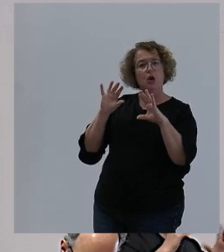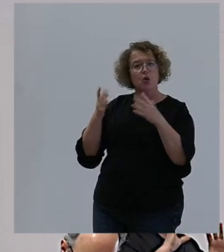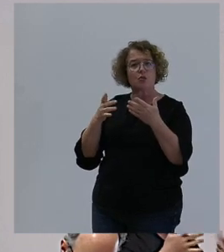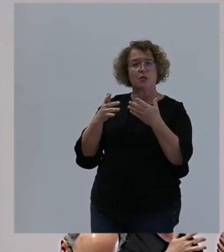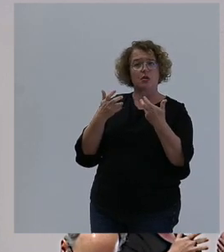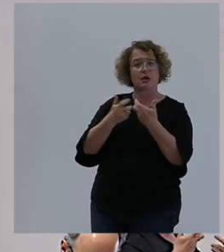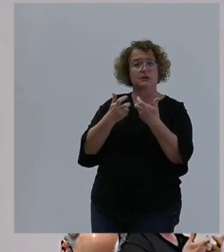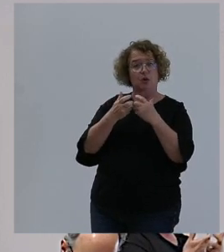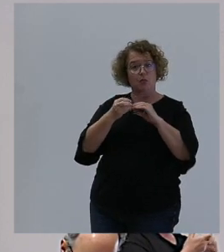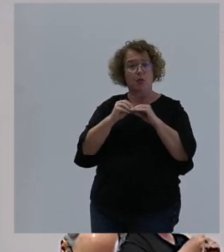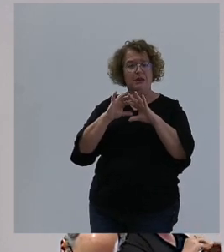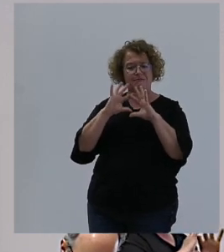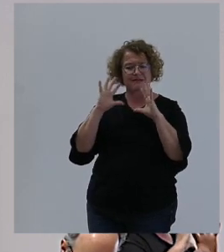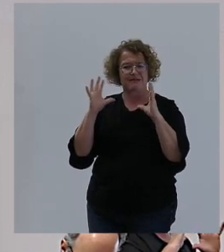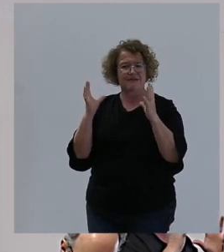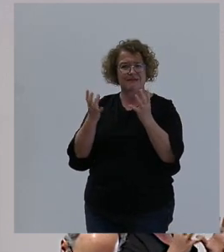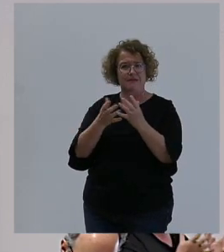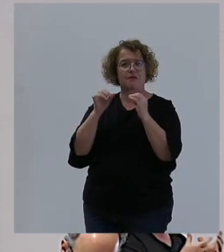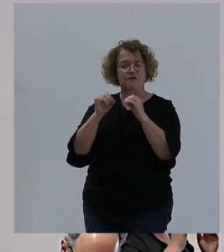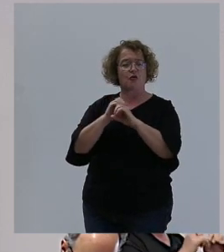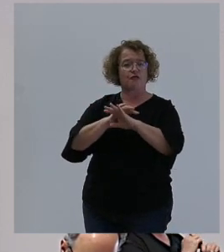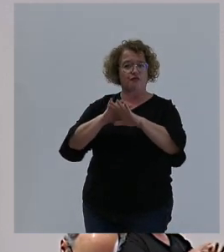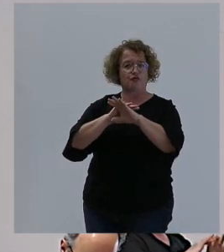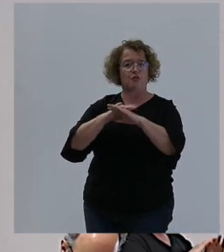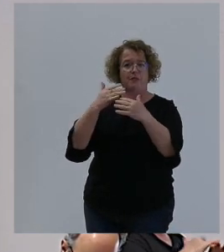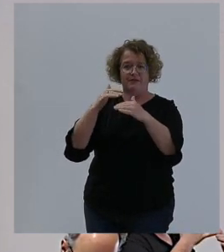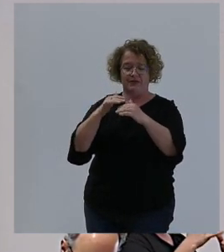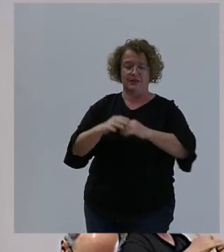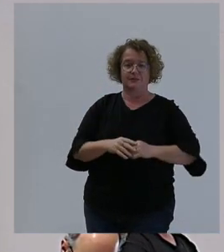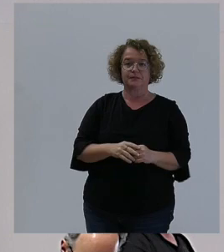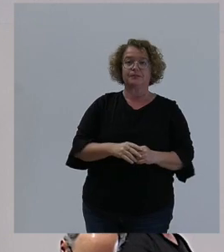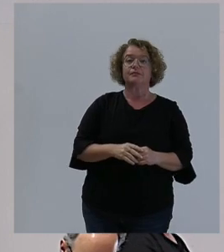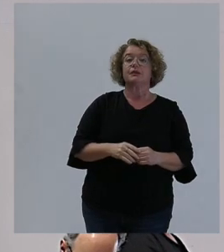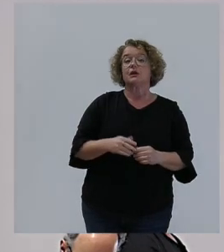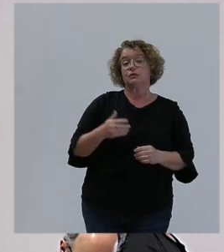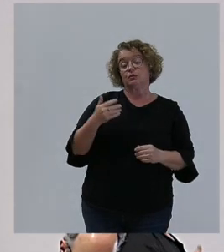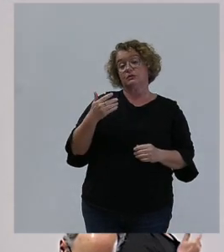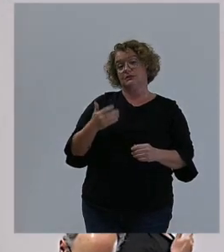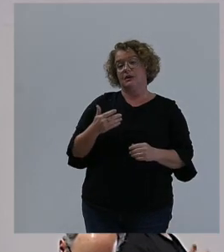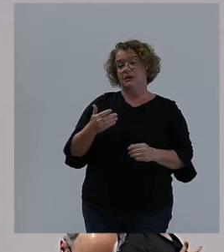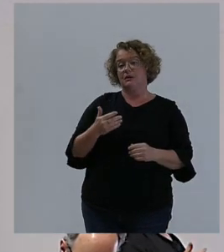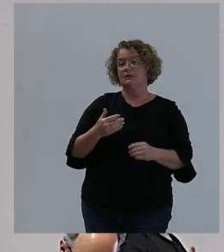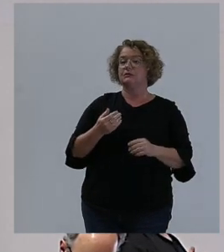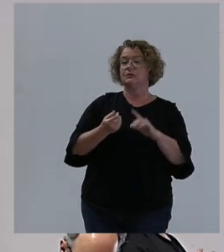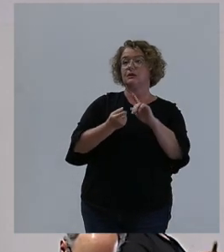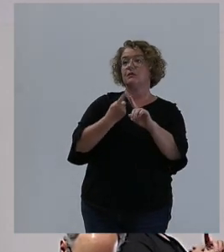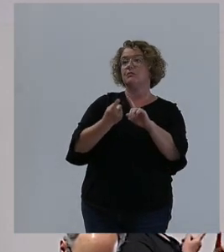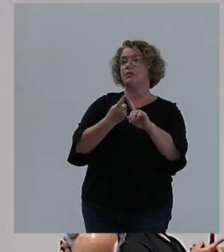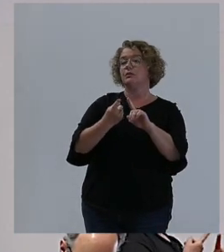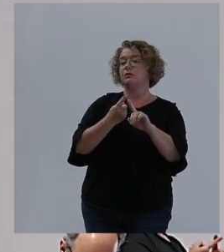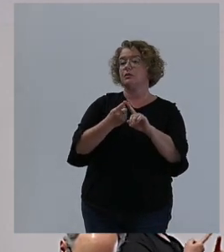problèmes d'évaluation qu'ils posent. Et par rapport effectivement là-dessus à cette dimension, je pense qu'il est